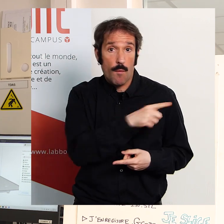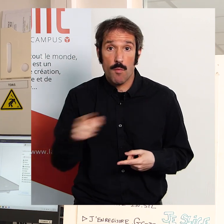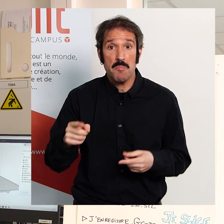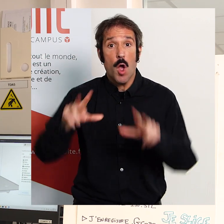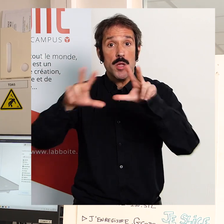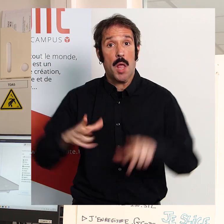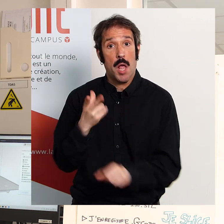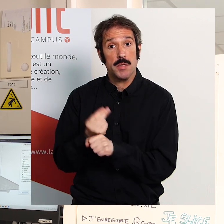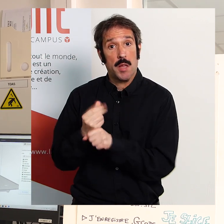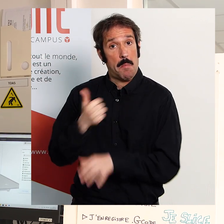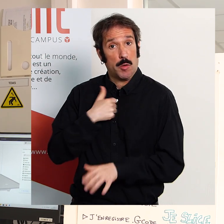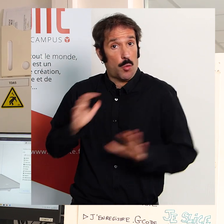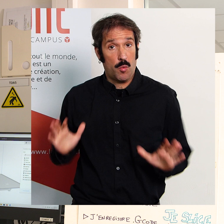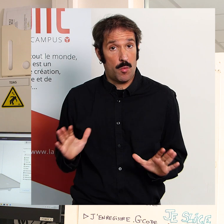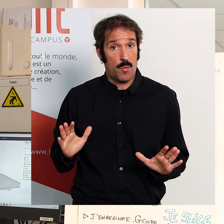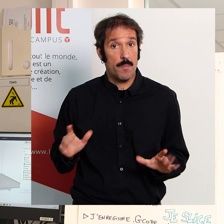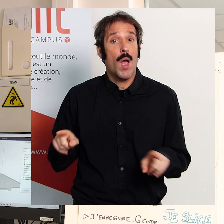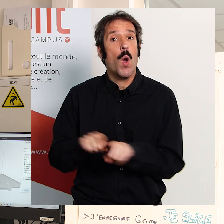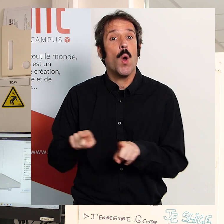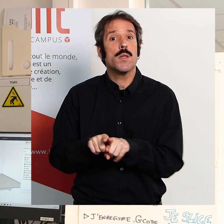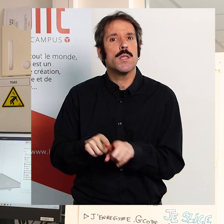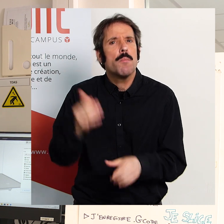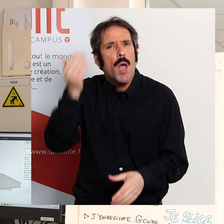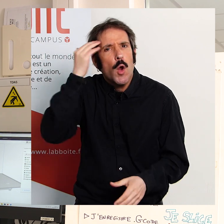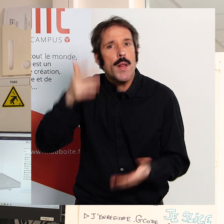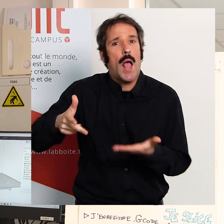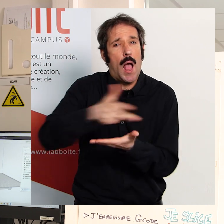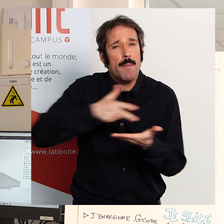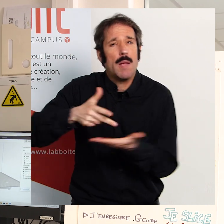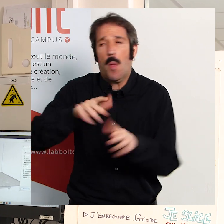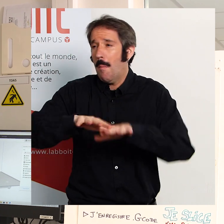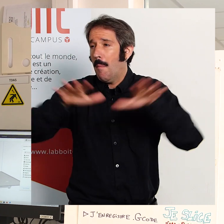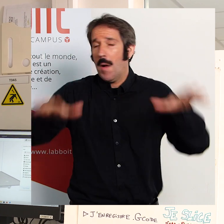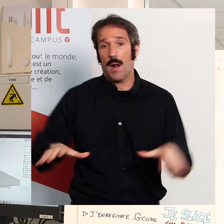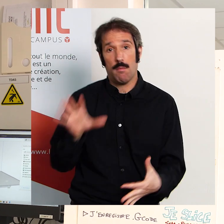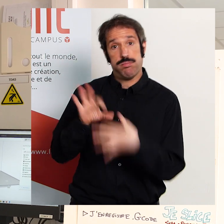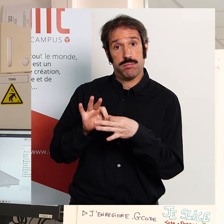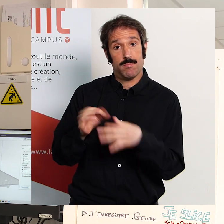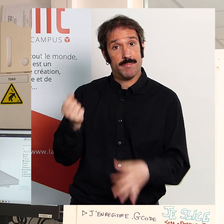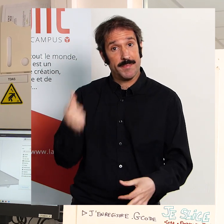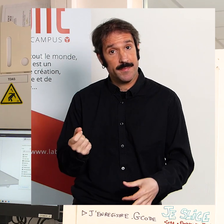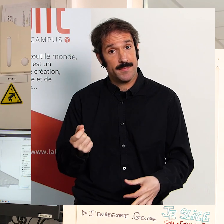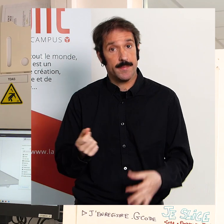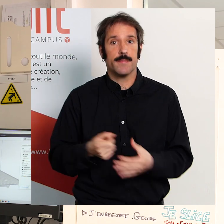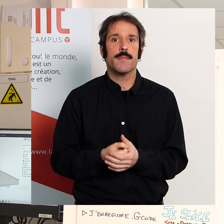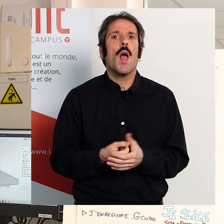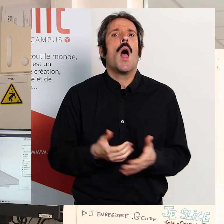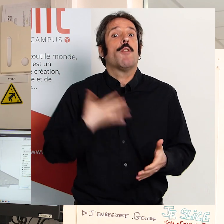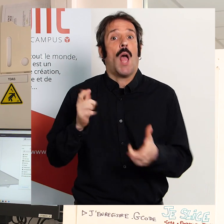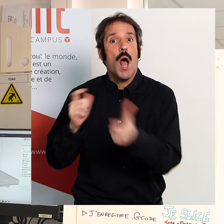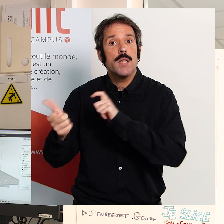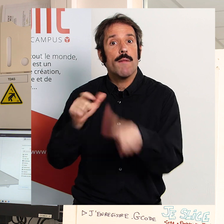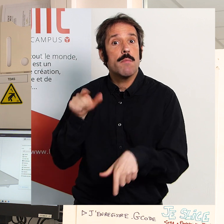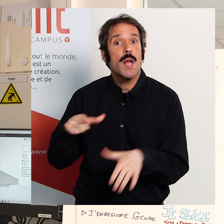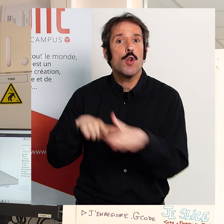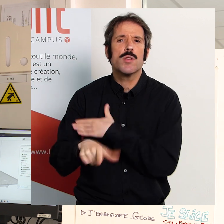permet pour vous de l'installer sur votre ordinateur personnel. Et également, il connaît beaucoup d'imprimantes du marché, dont les nôtres. En plus de ça,